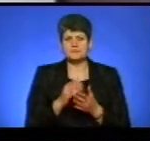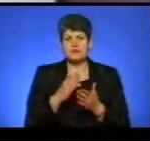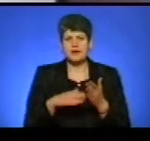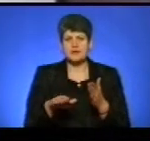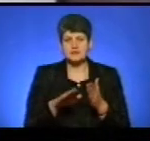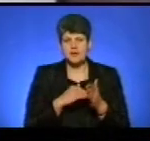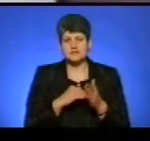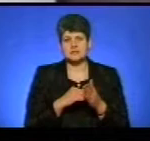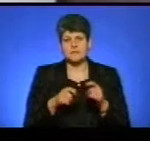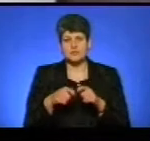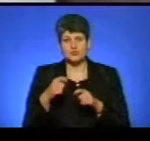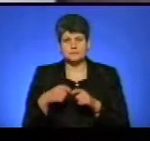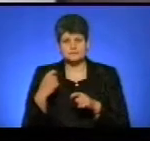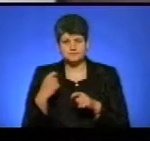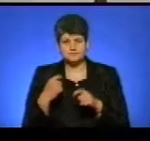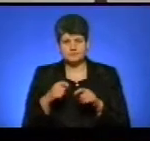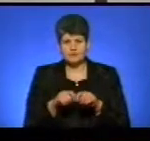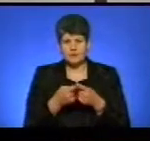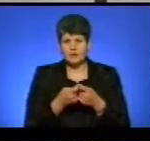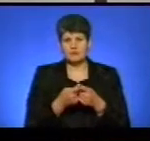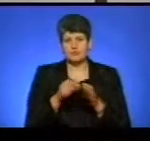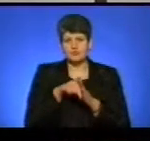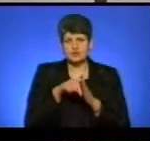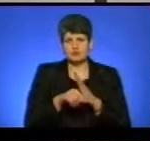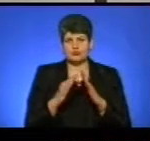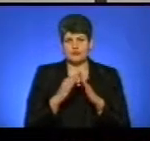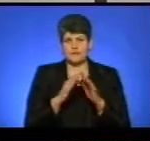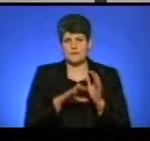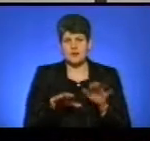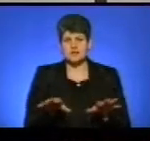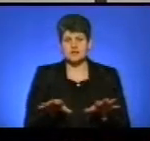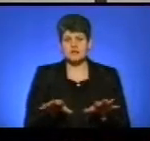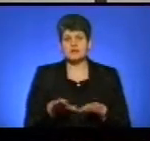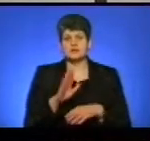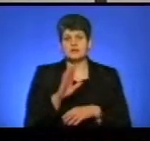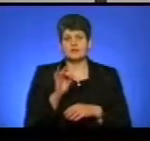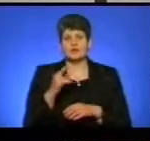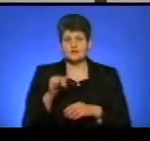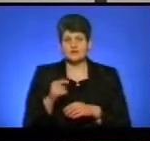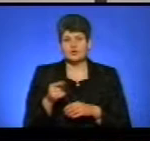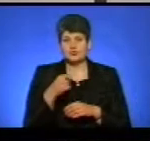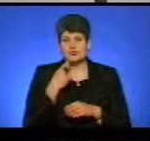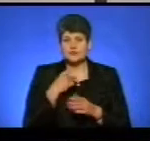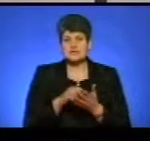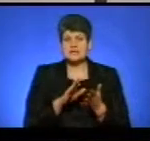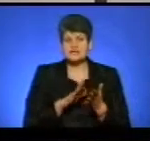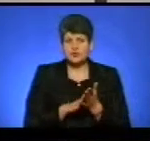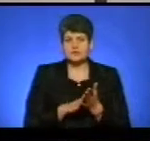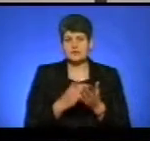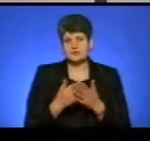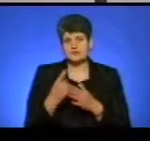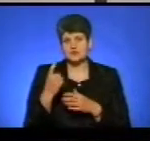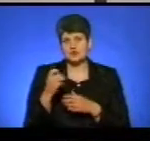незначних пошкоджень на внутрішньобудинкових мережах. За словами Володимира Водовоза, у Тернополі зареєстровано біля 100